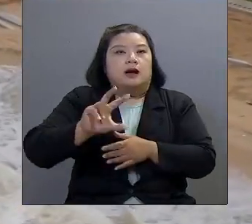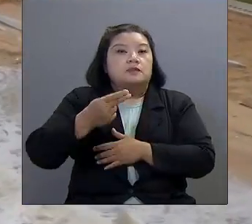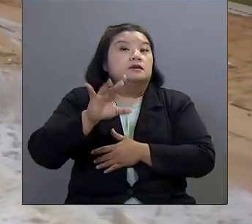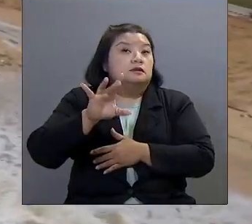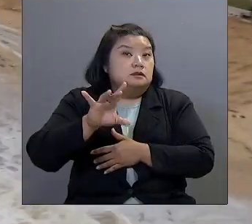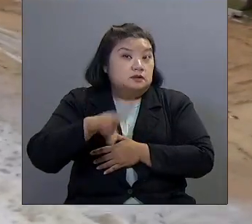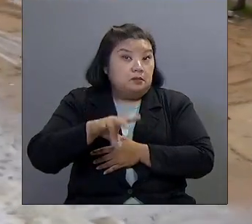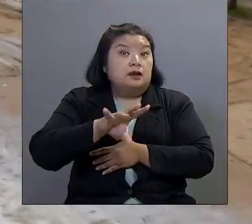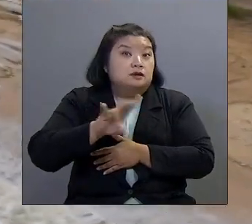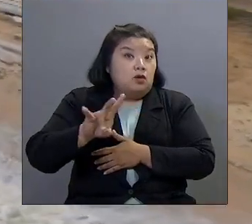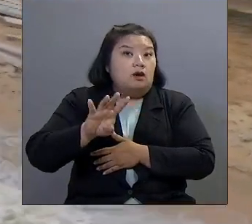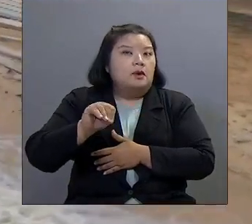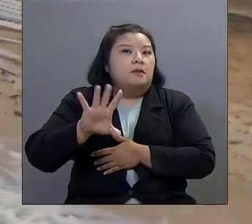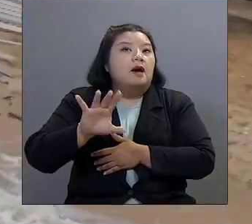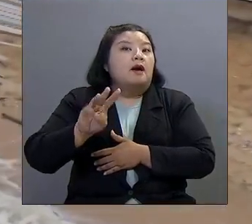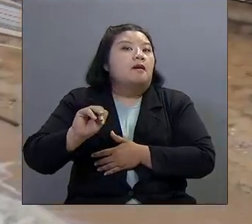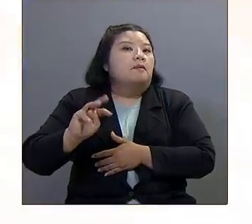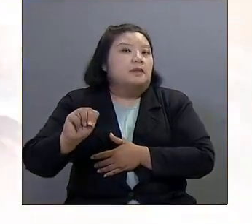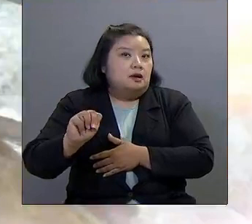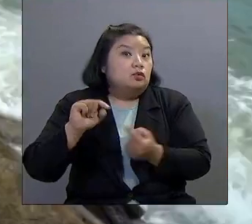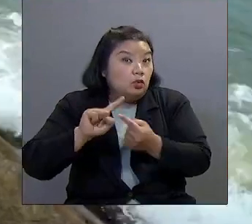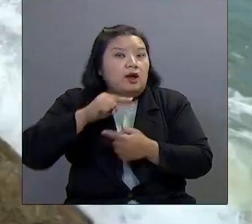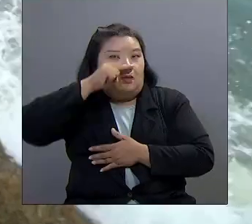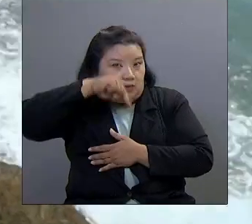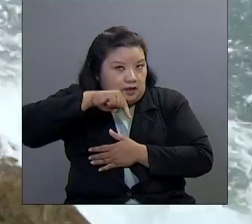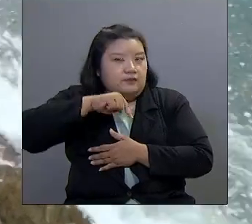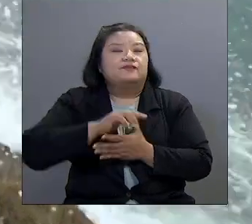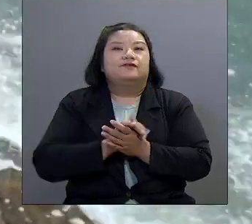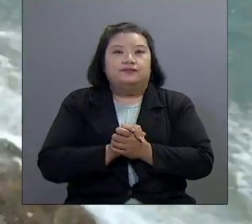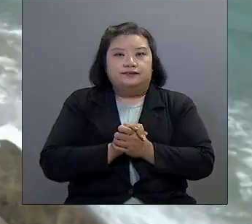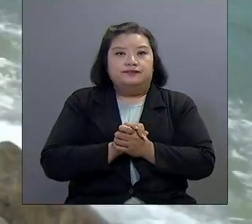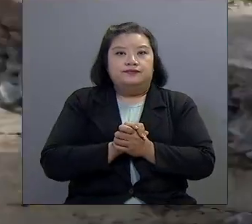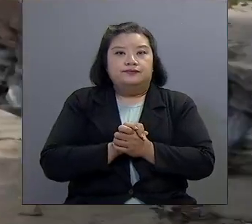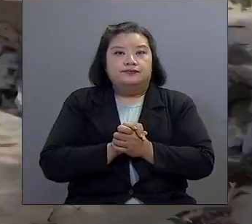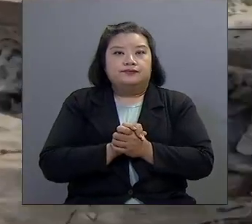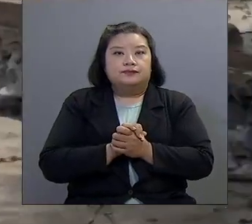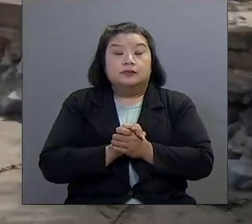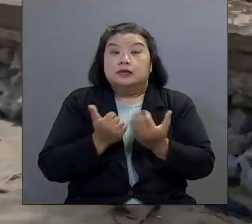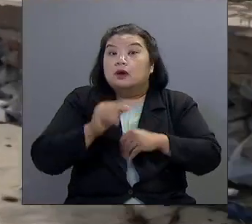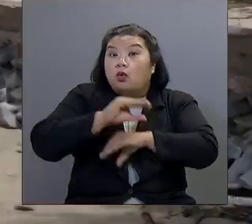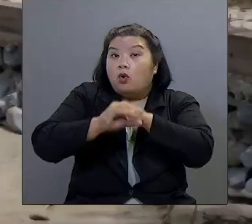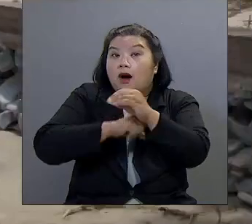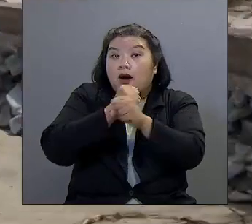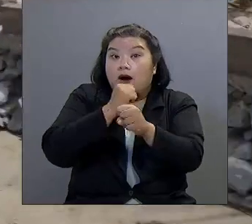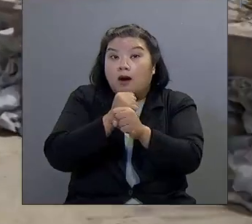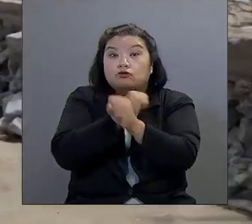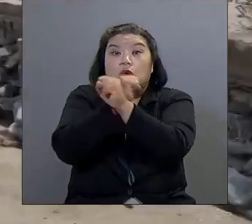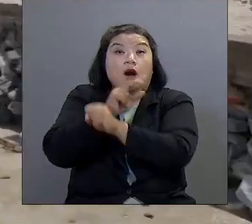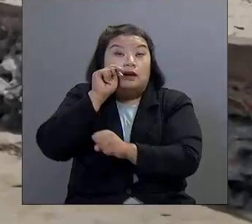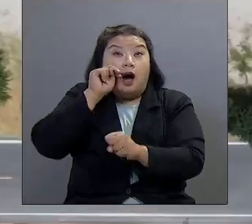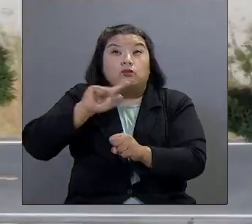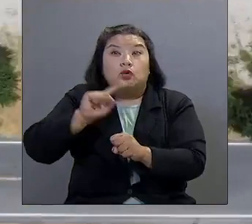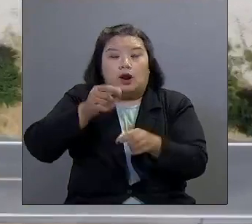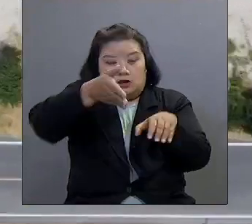เมตร ตลอดแนวใช้ฟงประเทศไทยค่ะโครงการกัก่อสรางกแงกันคลนนี้